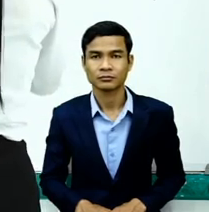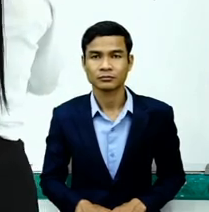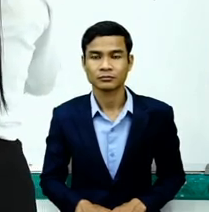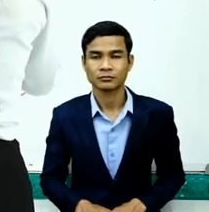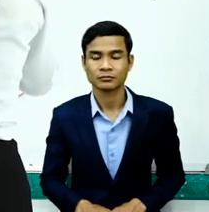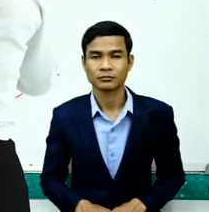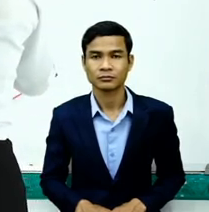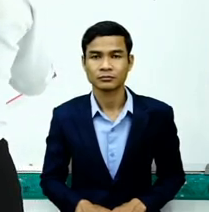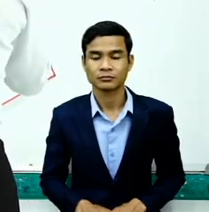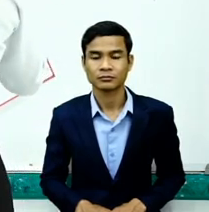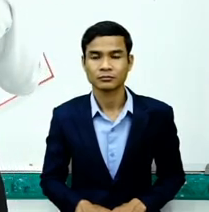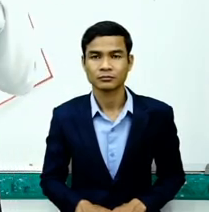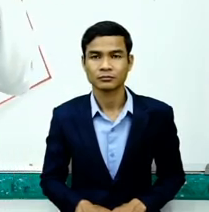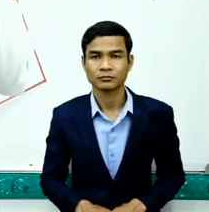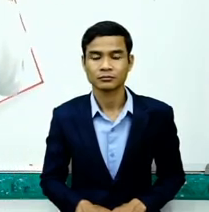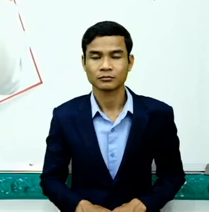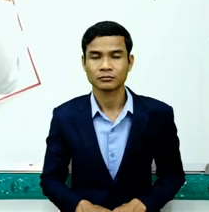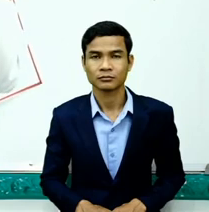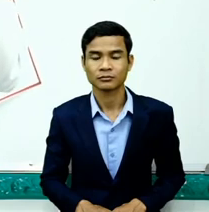cha